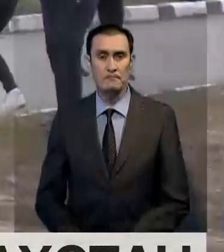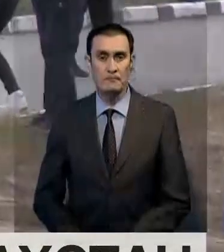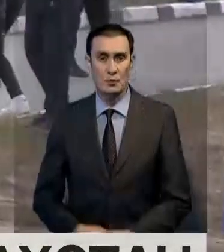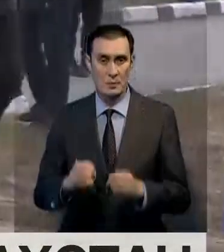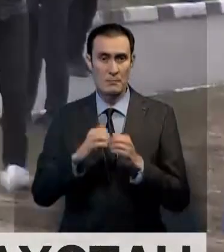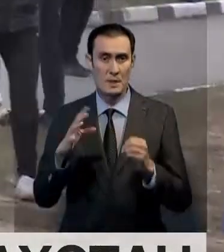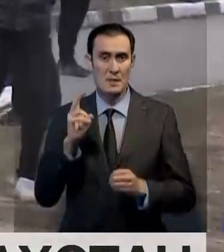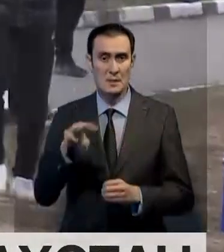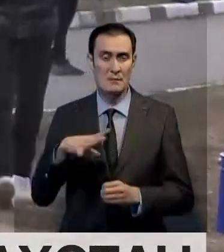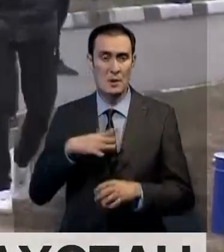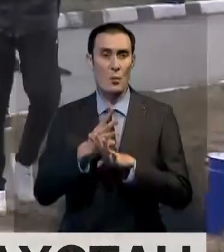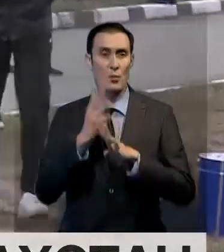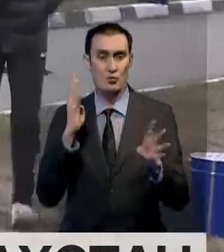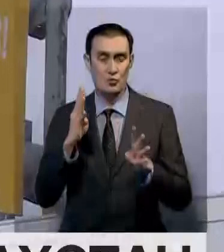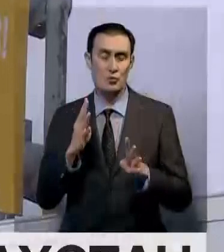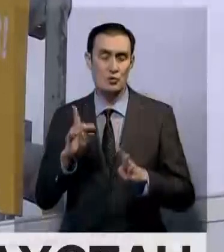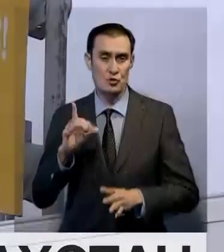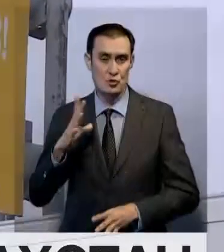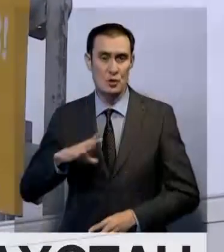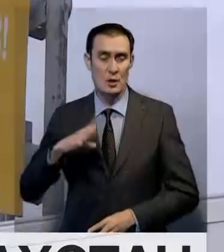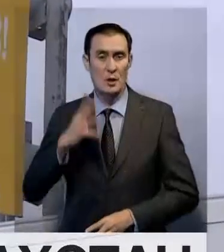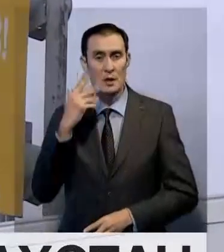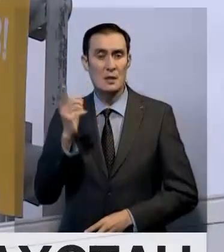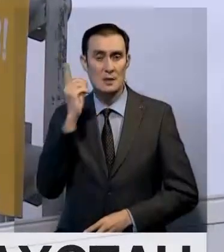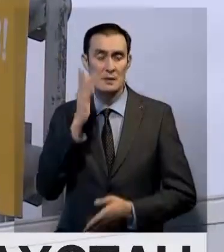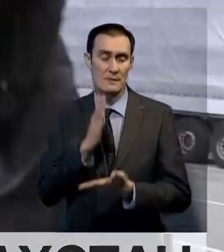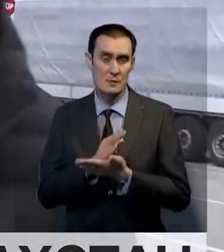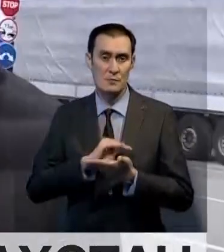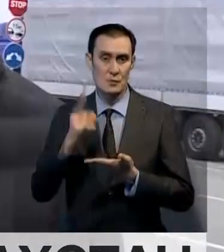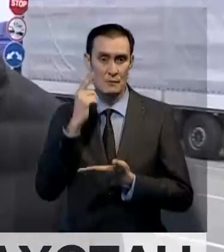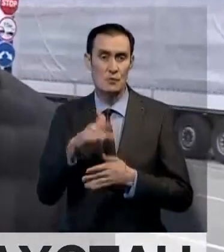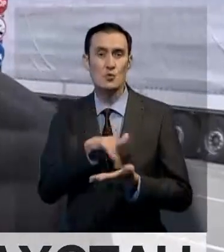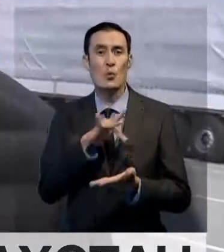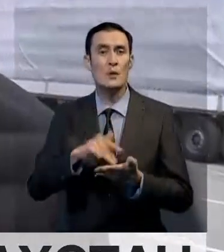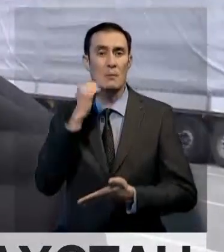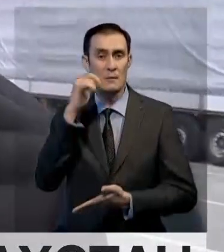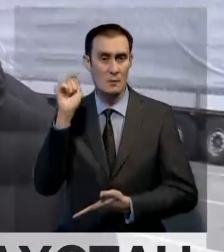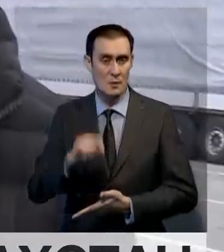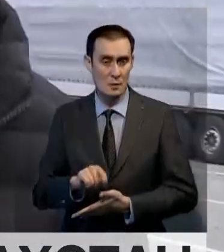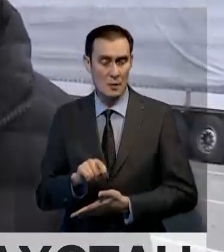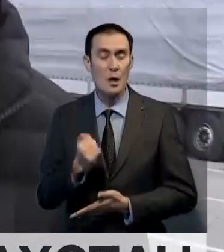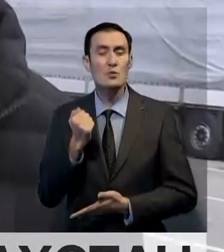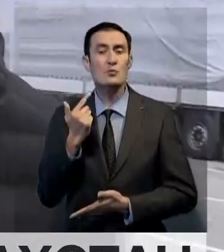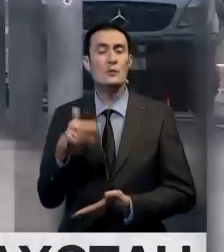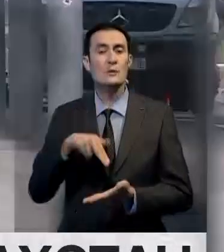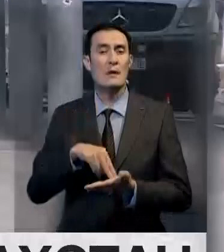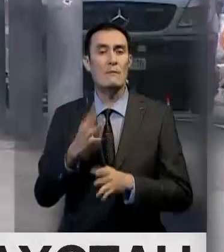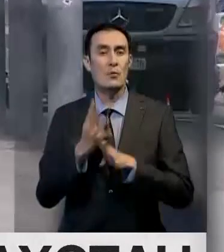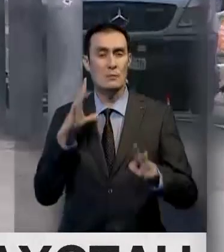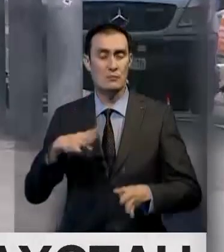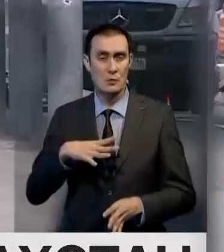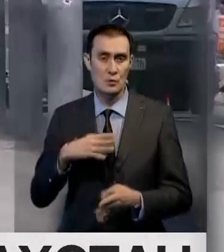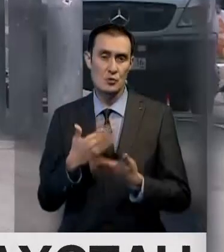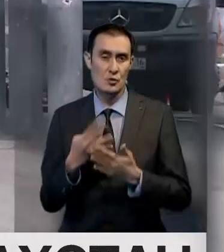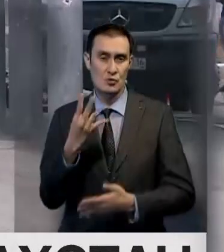15 километров очередь была. Ну, как связь появляется, пишет. С Москвой. С Москвы? Да. Да. Сколько стояли в очереди? Ну,